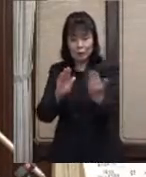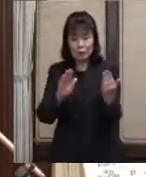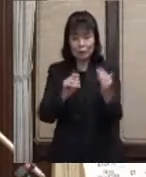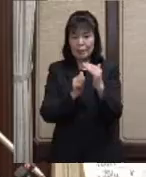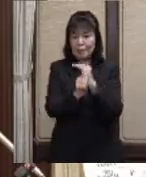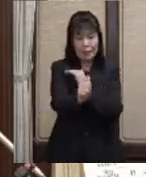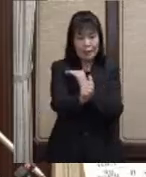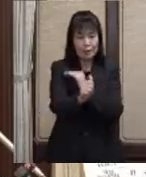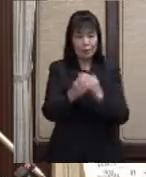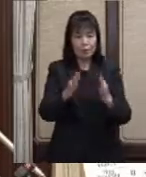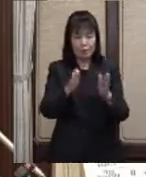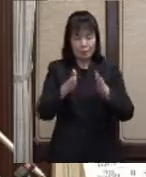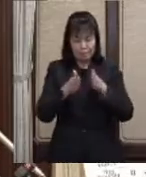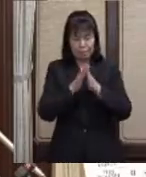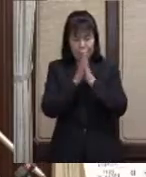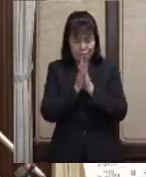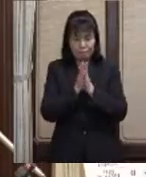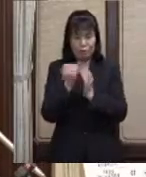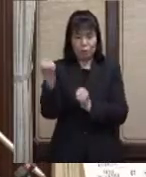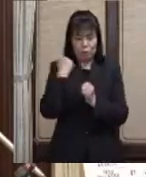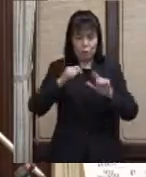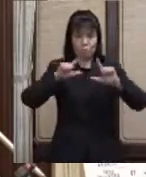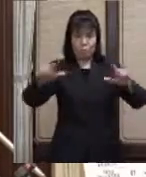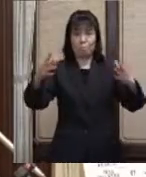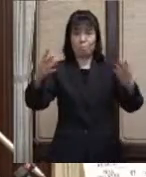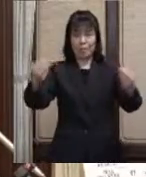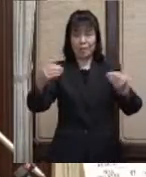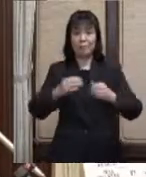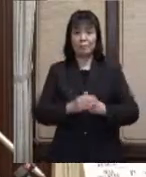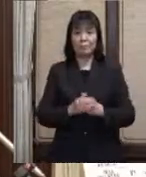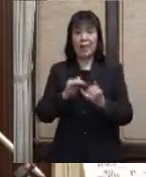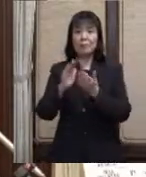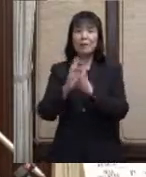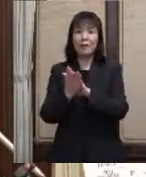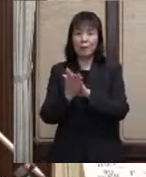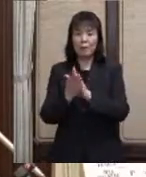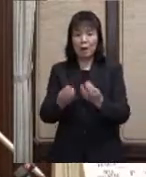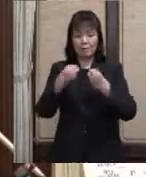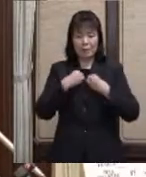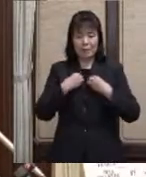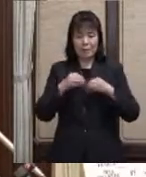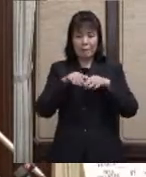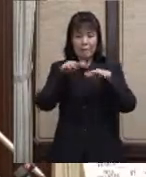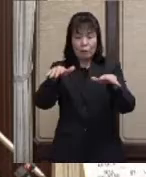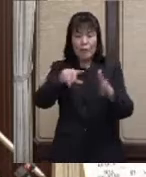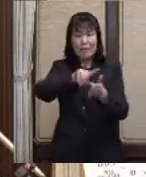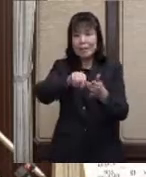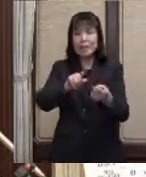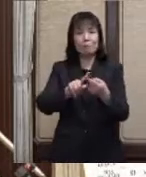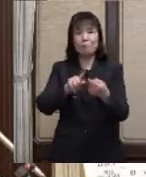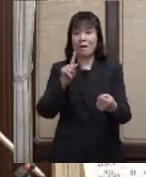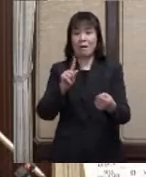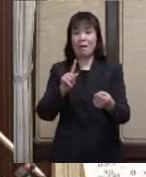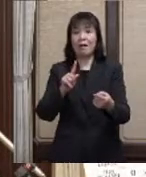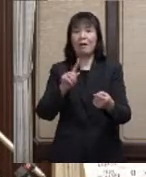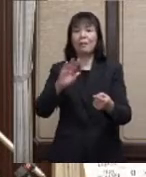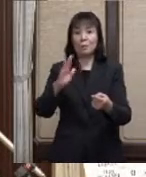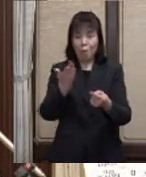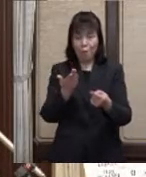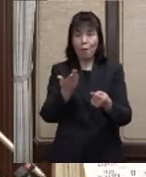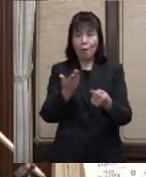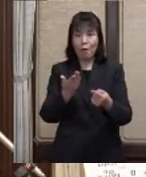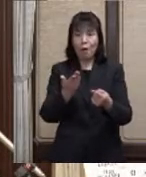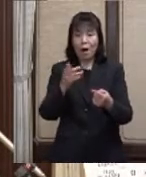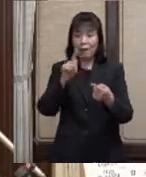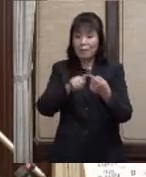粛などの強い呼びかけが昨日なされています。愛媛県は感染拡大地域には該当しませんが、該